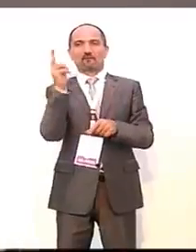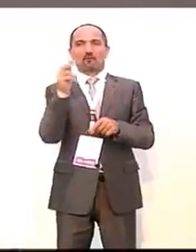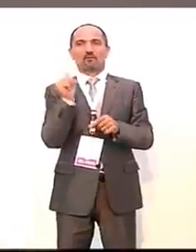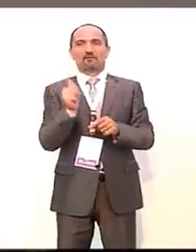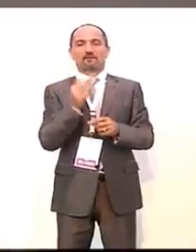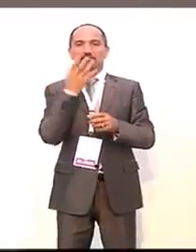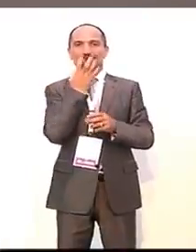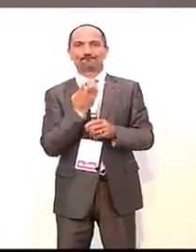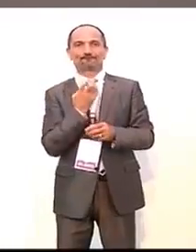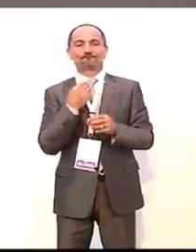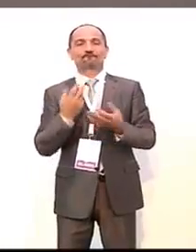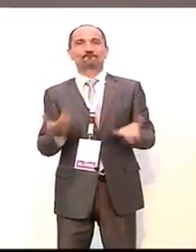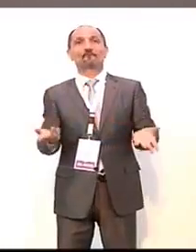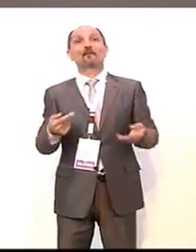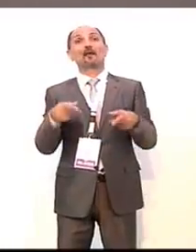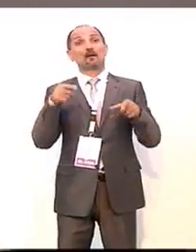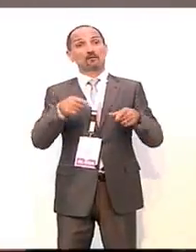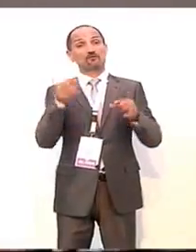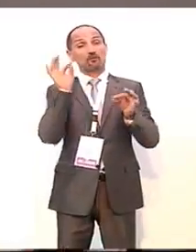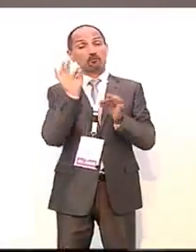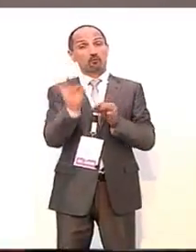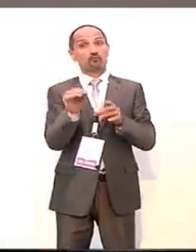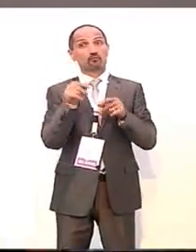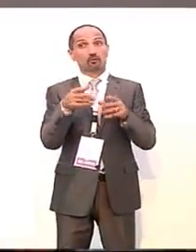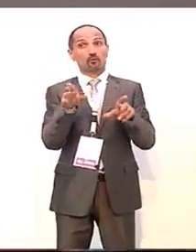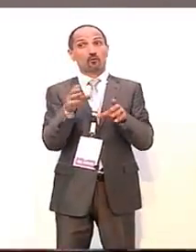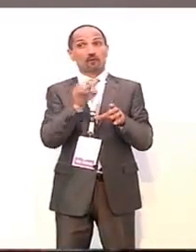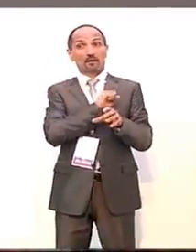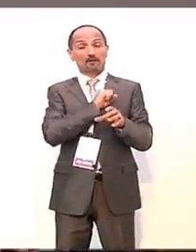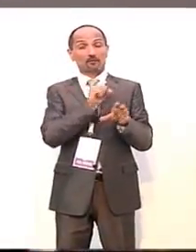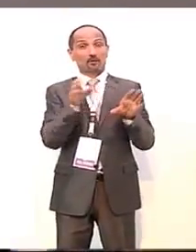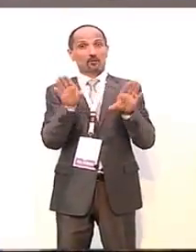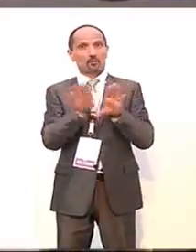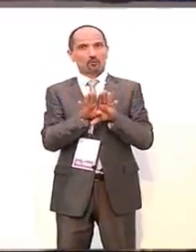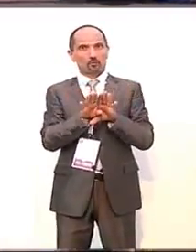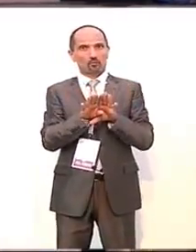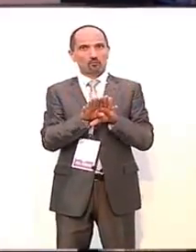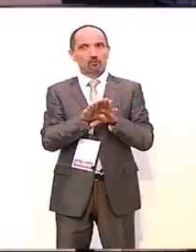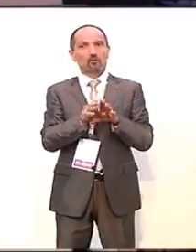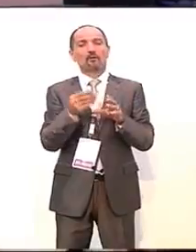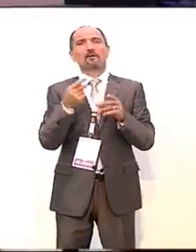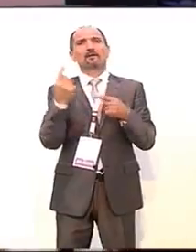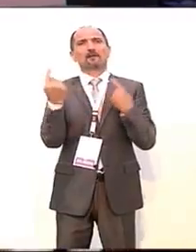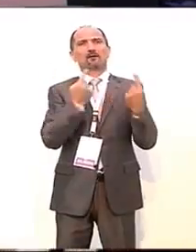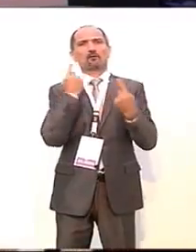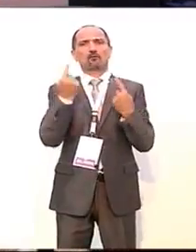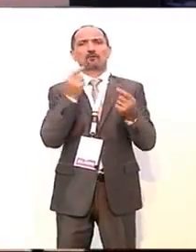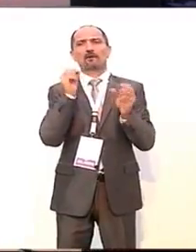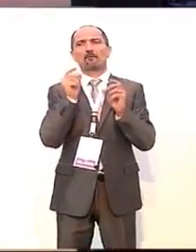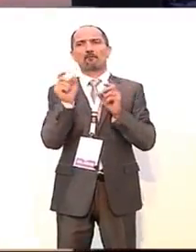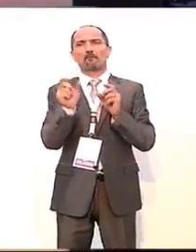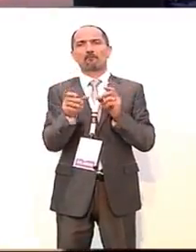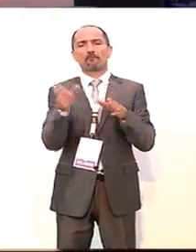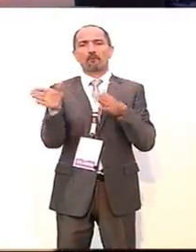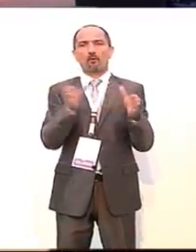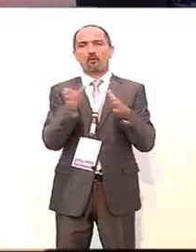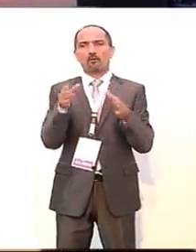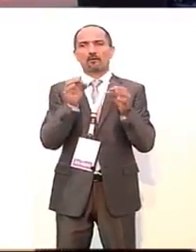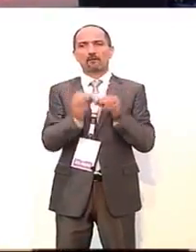a questo punto, io credo, e concludo, in alcune poche possibili